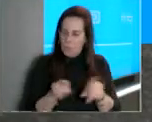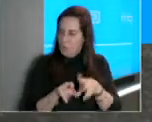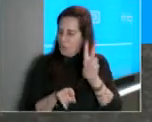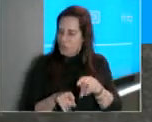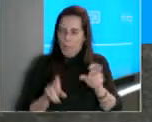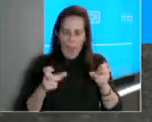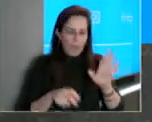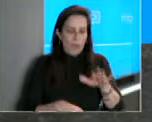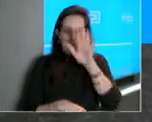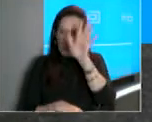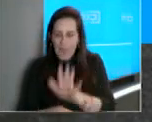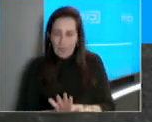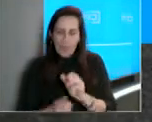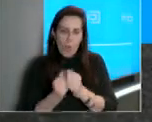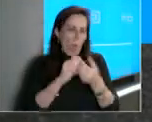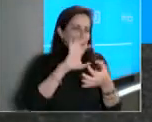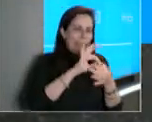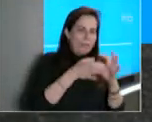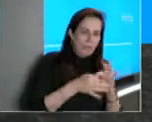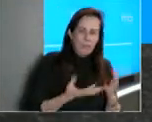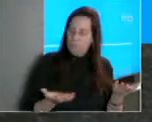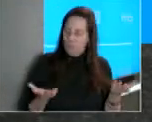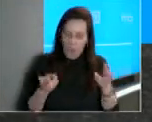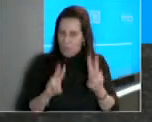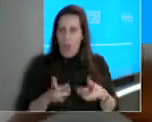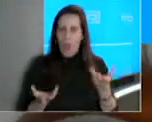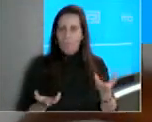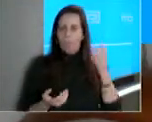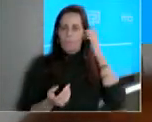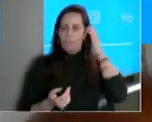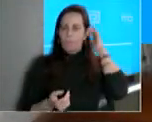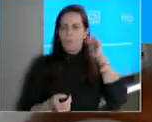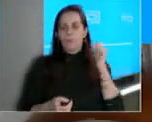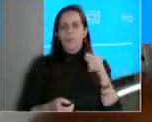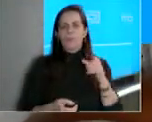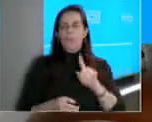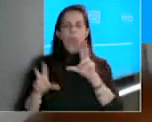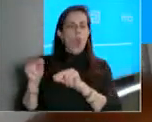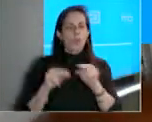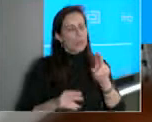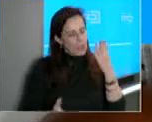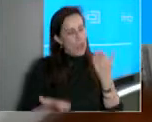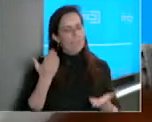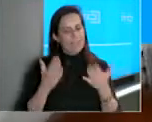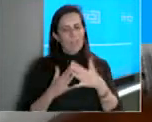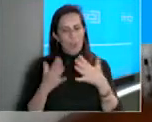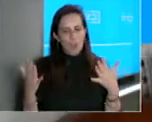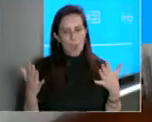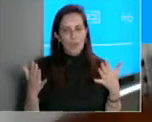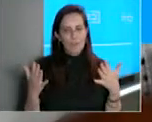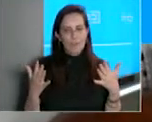גם ברדיו ובטלוויזיה. במדיום האחרים. ובאמצעי המדיה האחרים. עכשיו, זה לא שזה אותו דבר. יש הבדלים גדולים מאוד